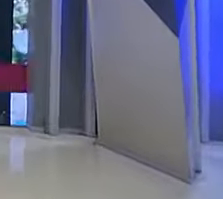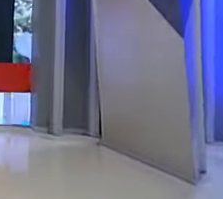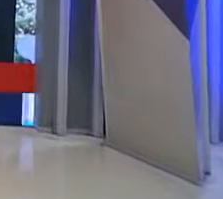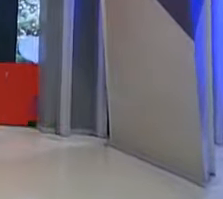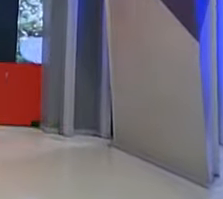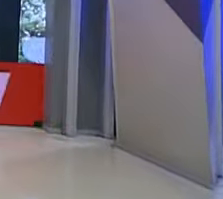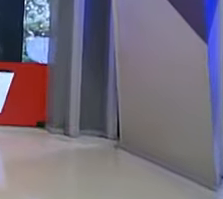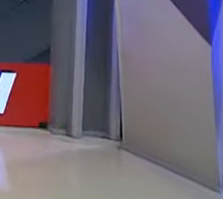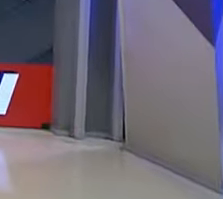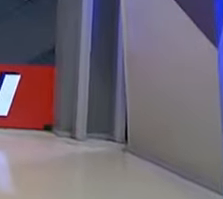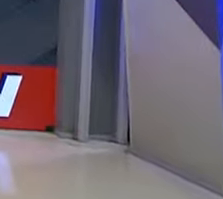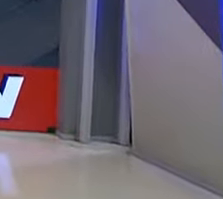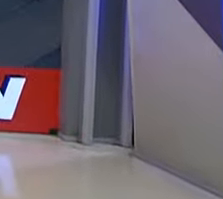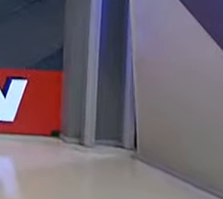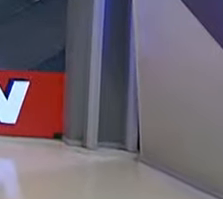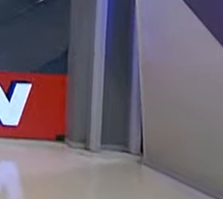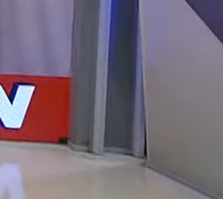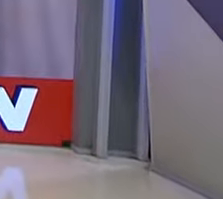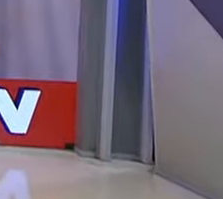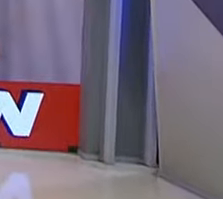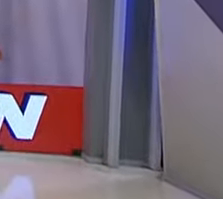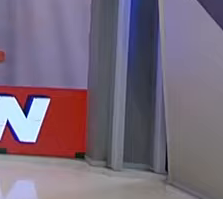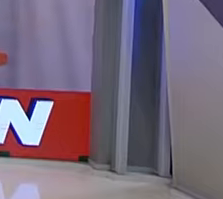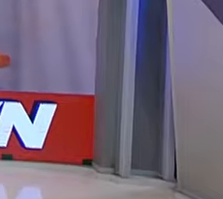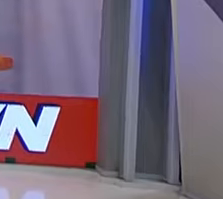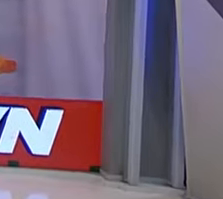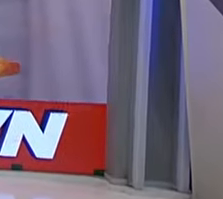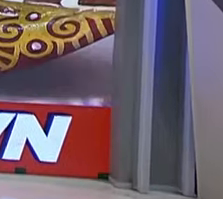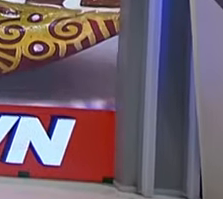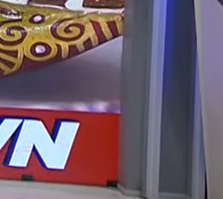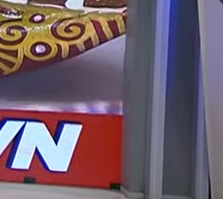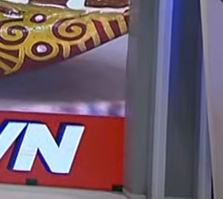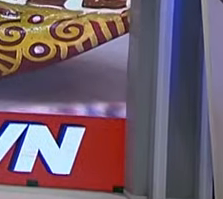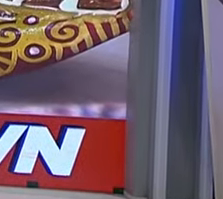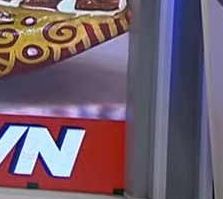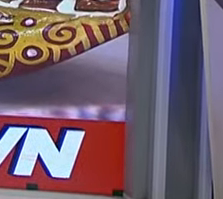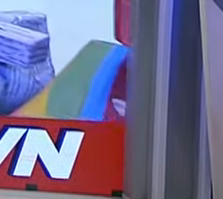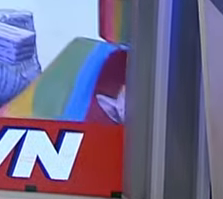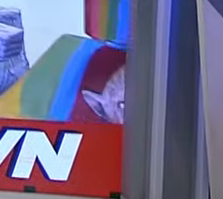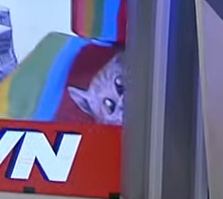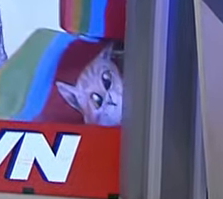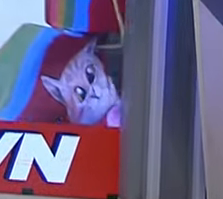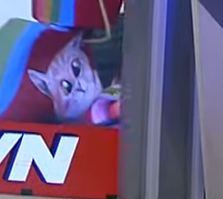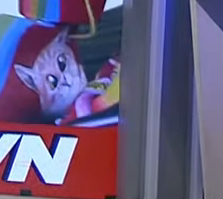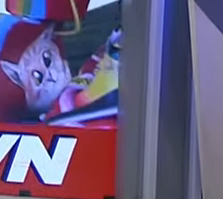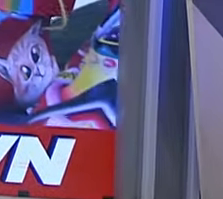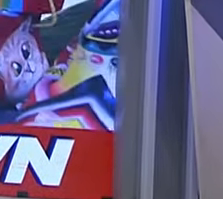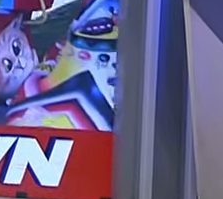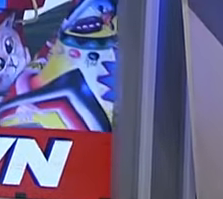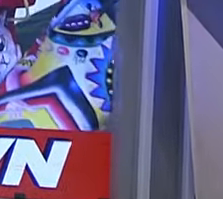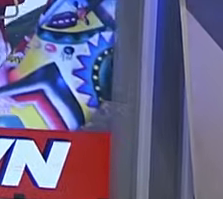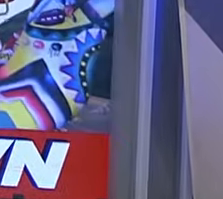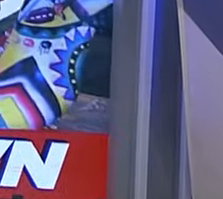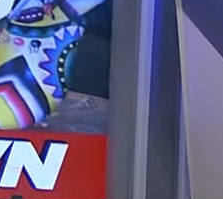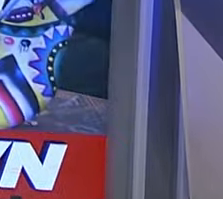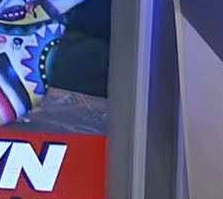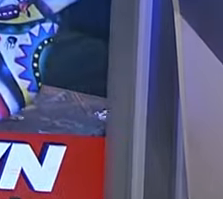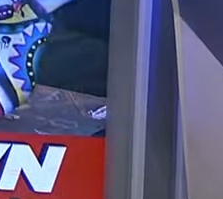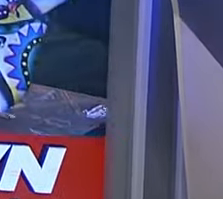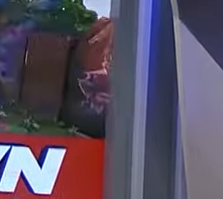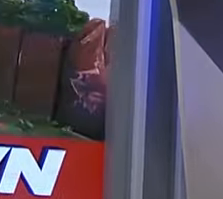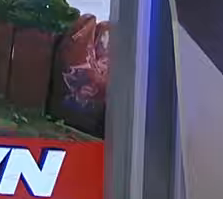Susunod, mga hulmahan ng sapatos, ginawang artworks bilang baliktanaw sa COVID-19 lockdown, 3 taon na